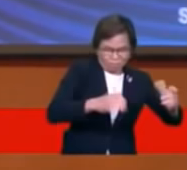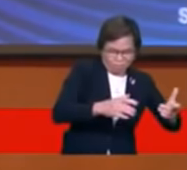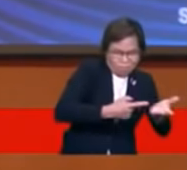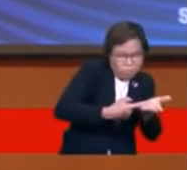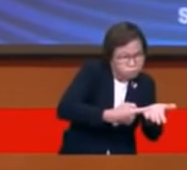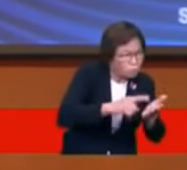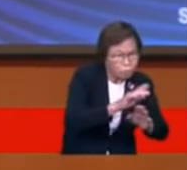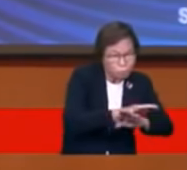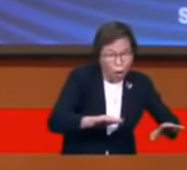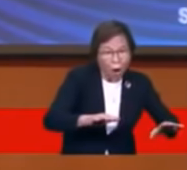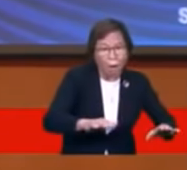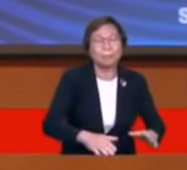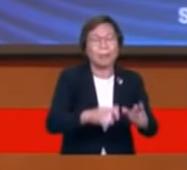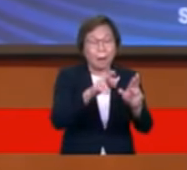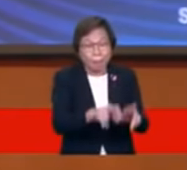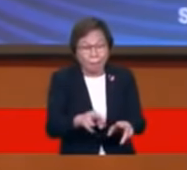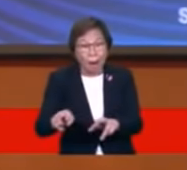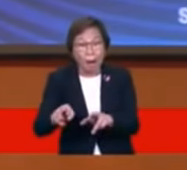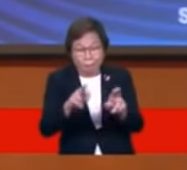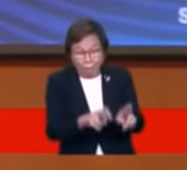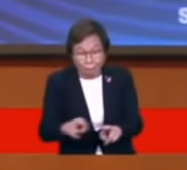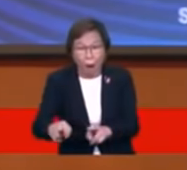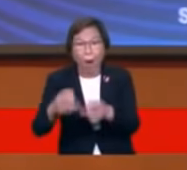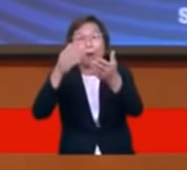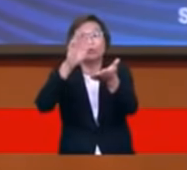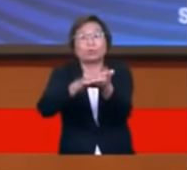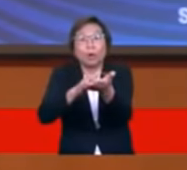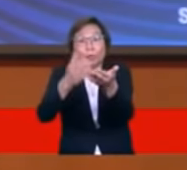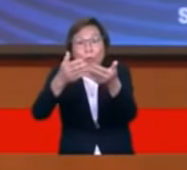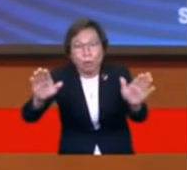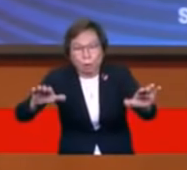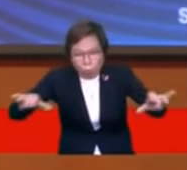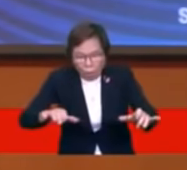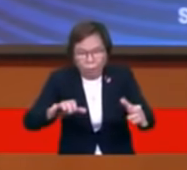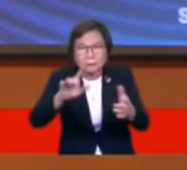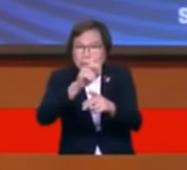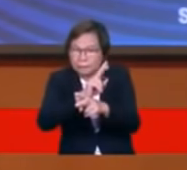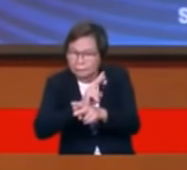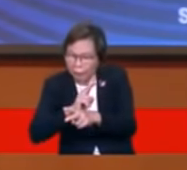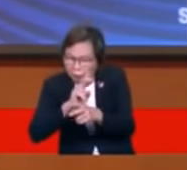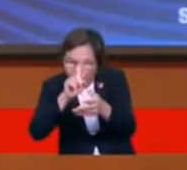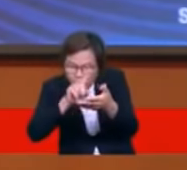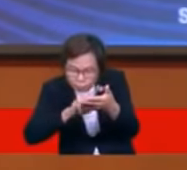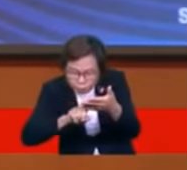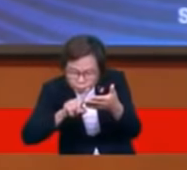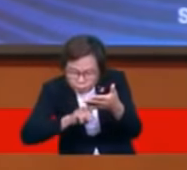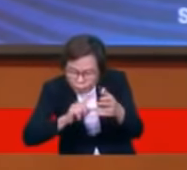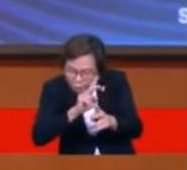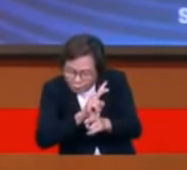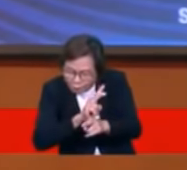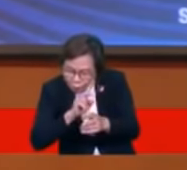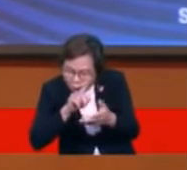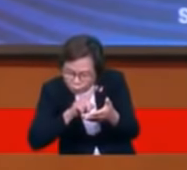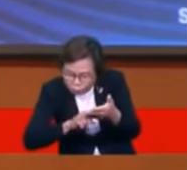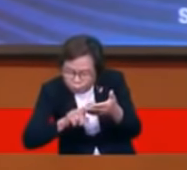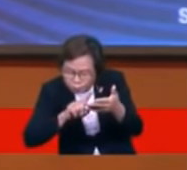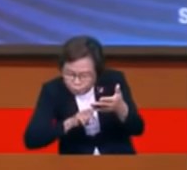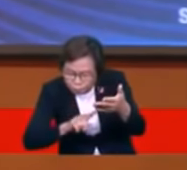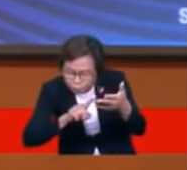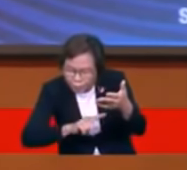rancangan pembukaan sekolah ini dibuat dengan penuh teliti dengan cukup rapi